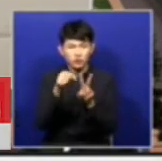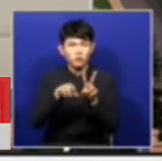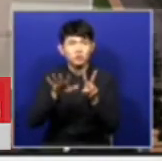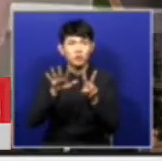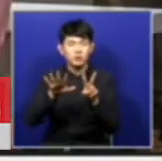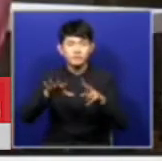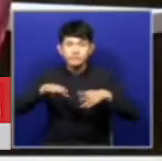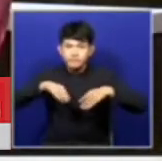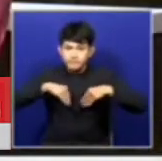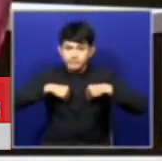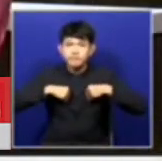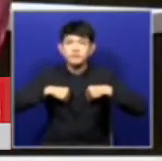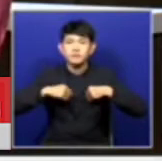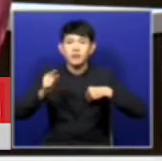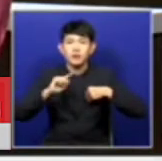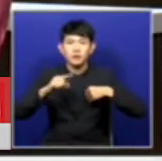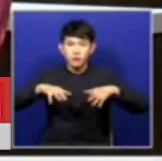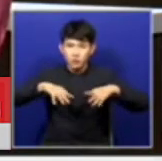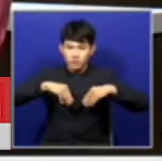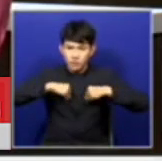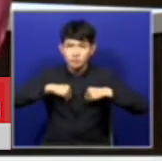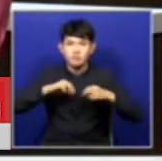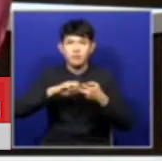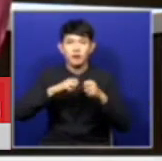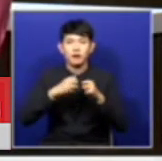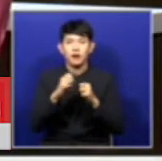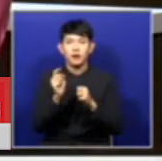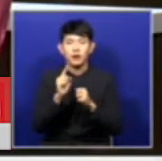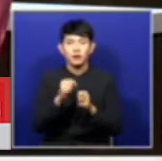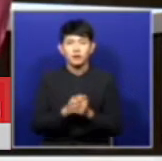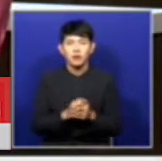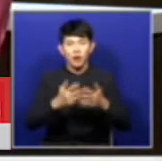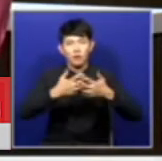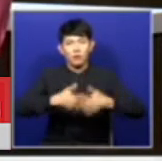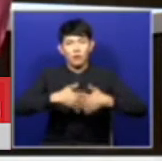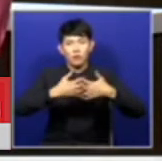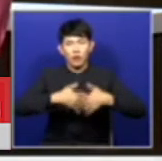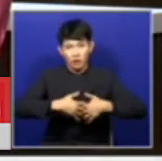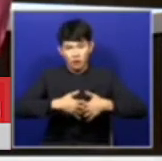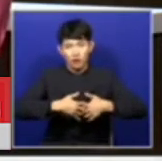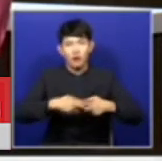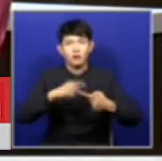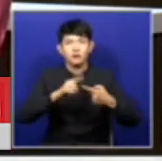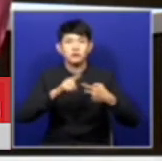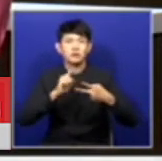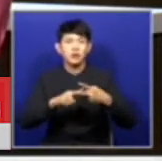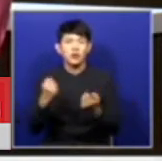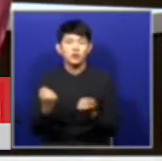อมรับอย่างหนึ่งต้องยอมรับอย่างหนึ่งครับว่าเป็นเรื่องของโรงงานอุตสาหกรรมเป็นเรื่องของรถยนต์ของเราเ